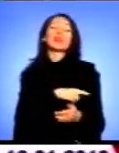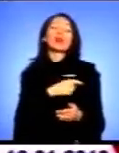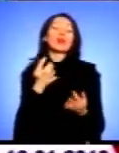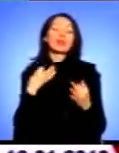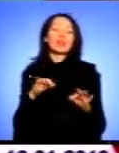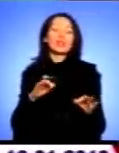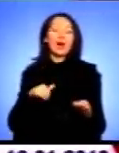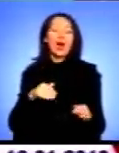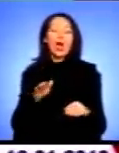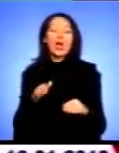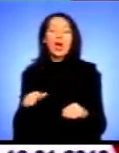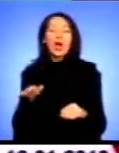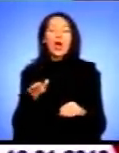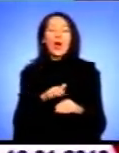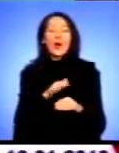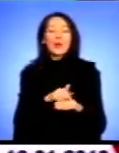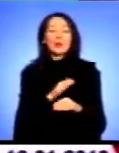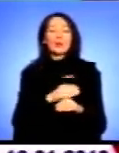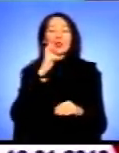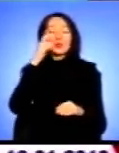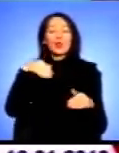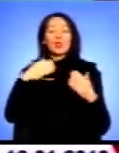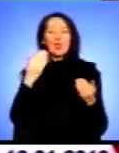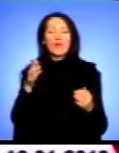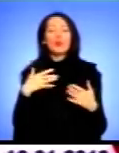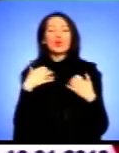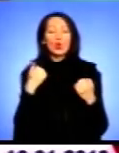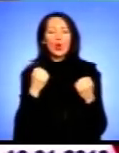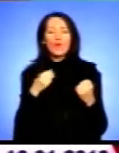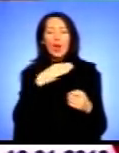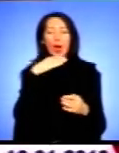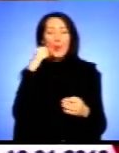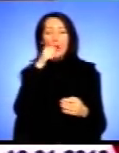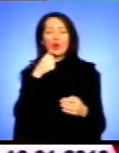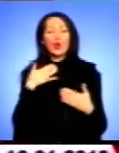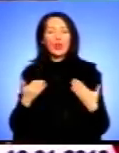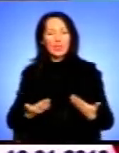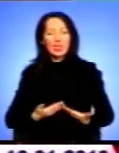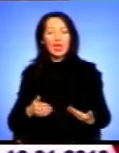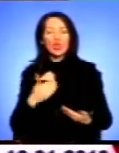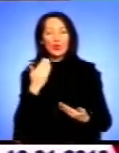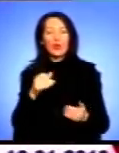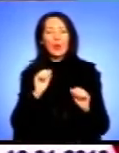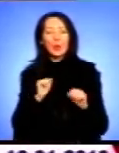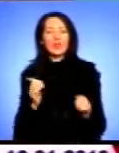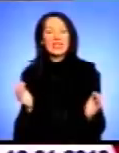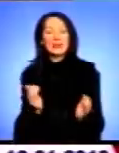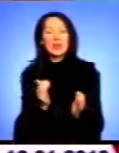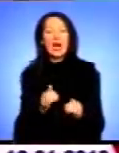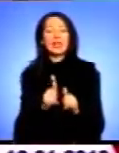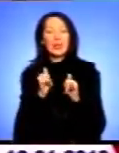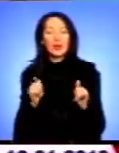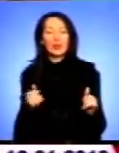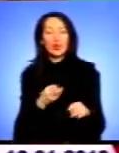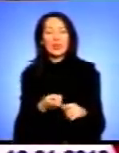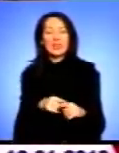всемилосердний Господь подає вам здоров'я, подає вам ще багато років життя, щоб ви могли зберігати і примножувати ці